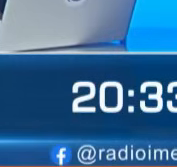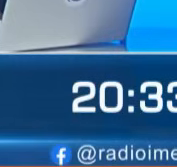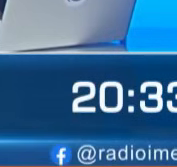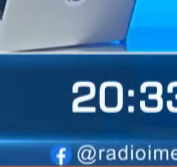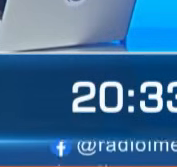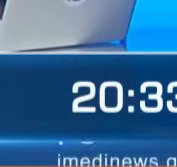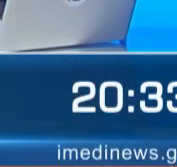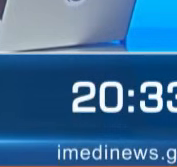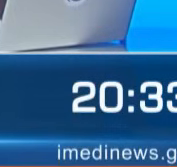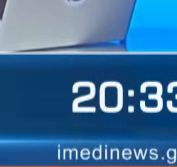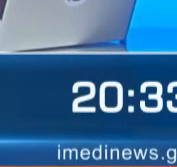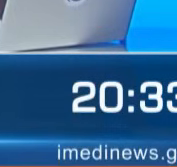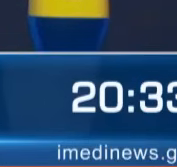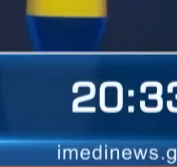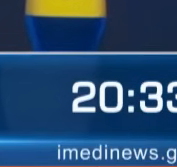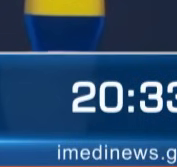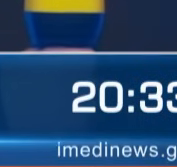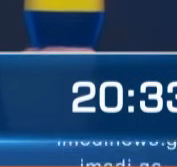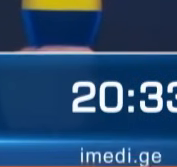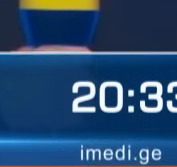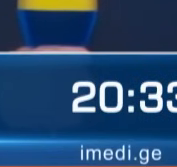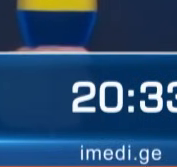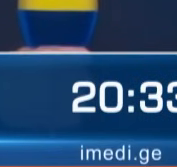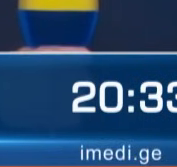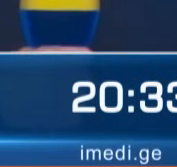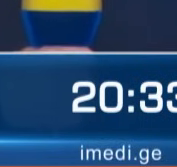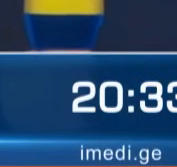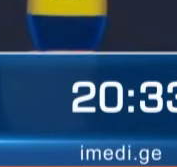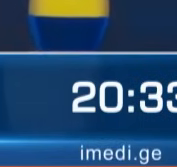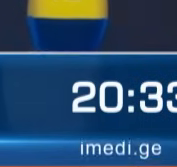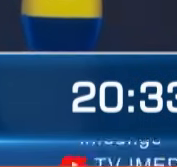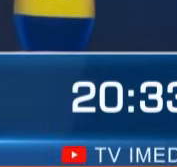პირდაპირ ეთერში ის ბაღდადის მუნიციპალიტეტიდან გვერდება ბოლო ცნობებით.